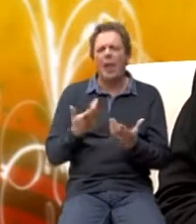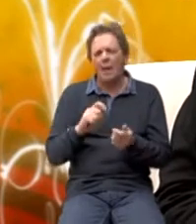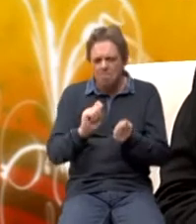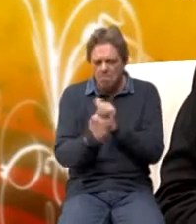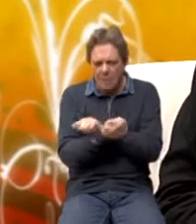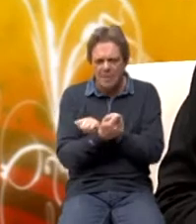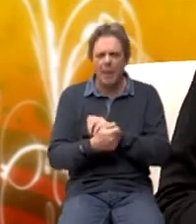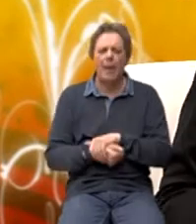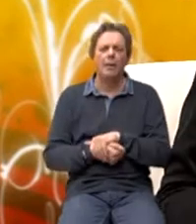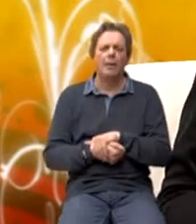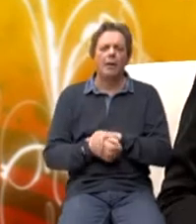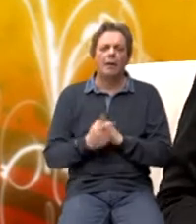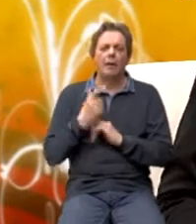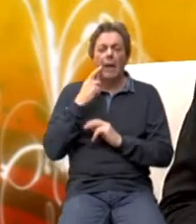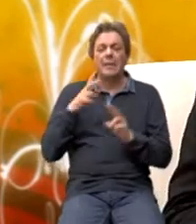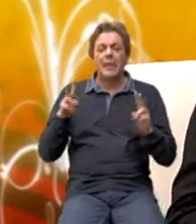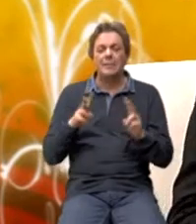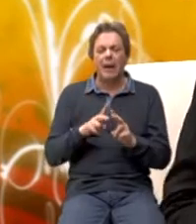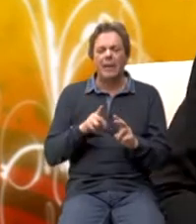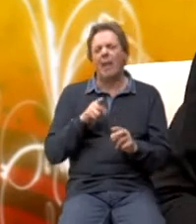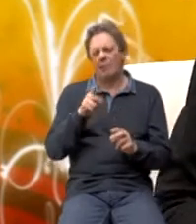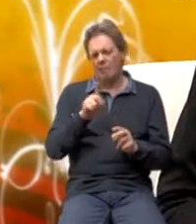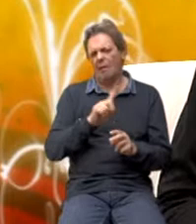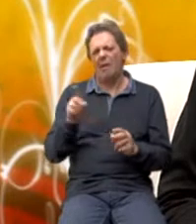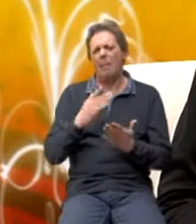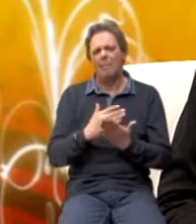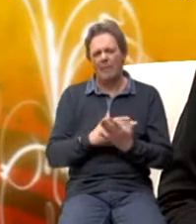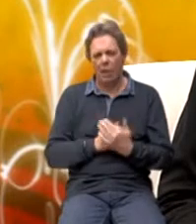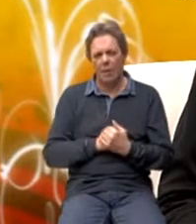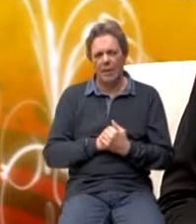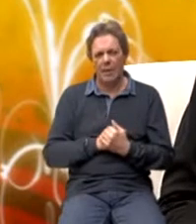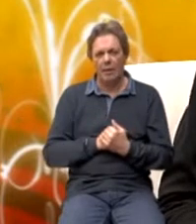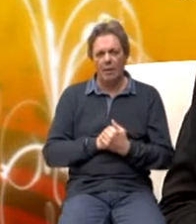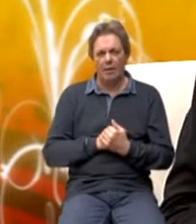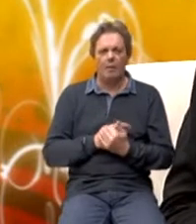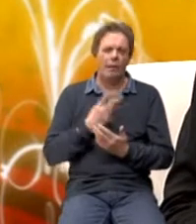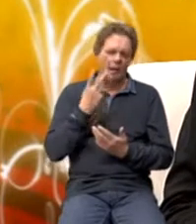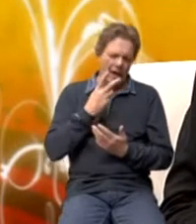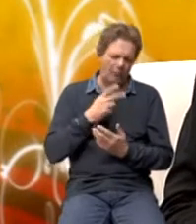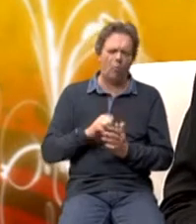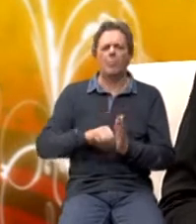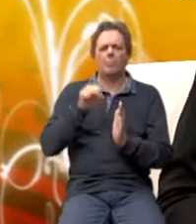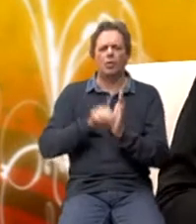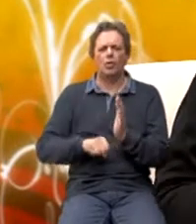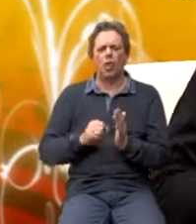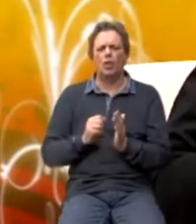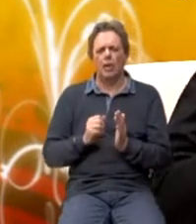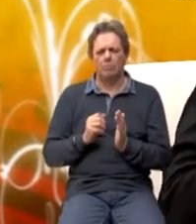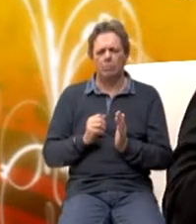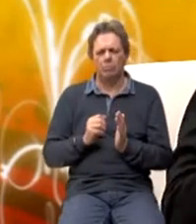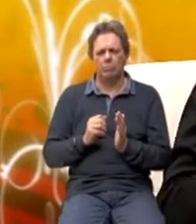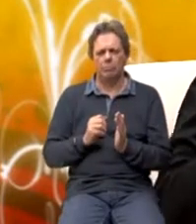izmjene, znači da bi se smanjile te nepravilnosti, uvodile su se strožija pravila. Mora, kontrolno tijelo je